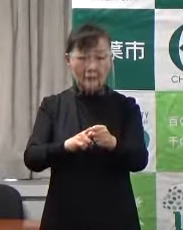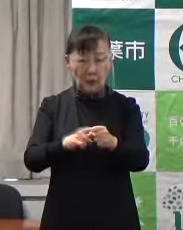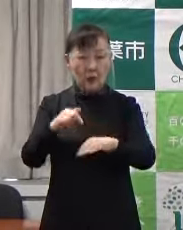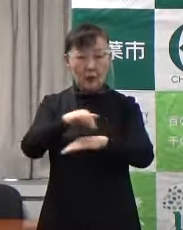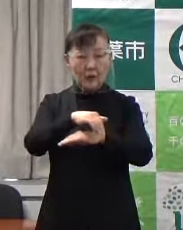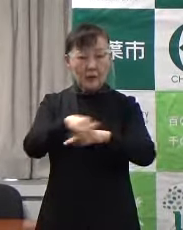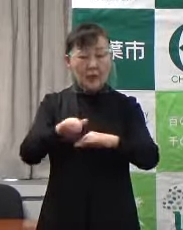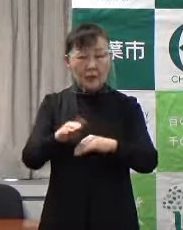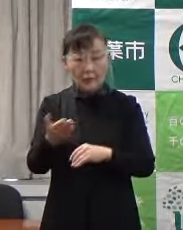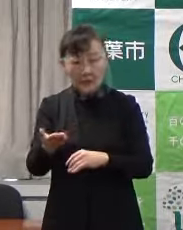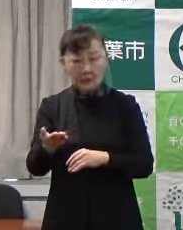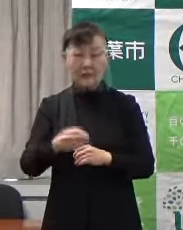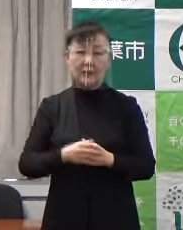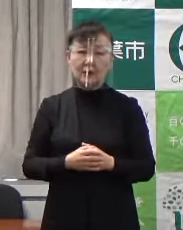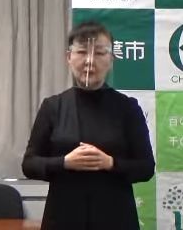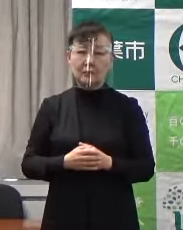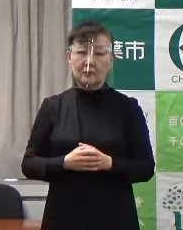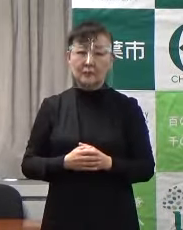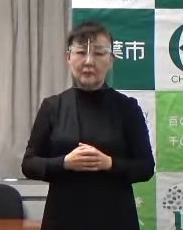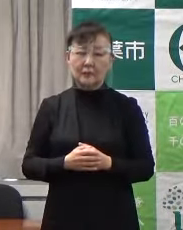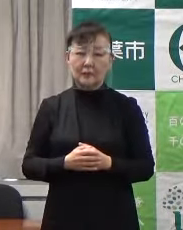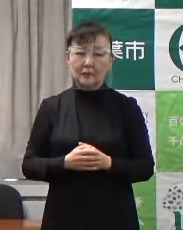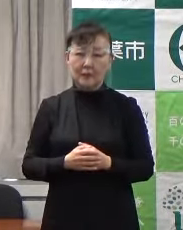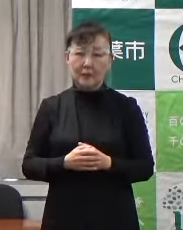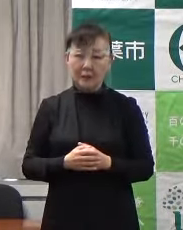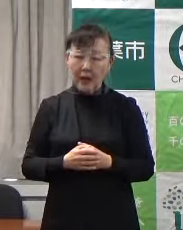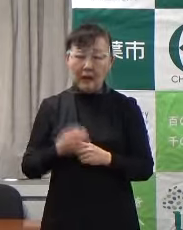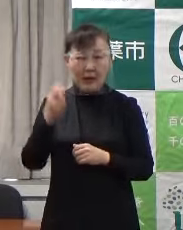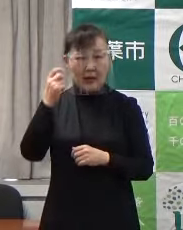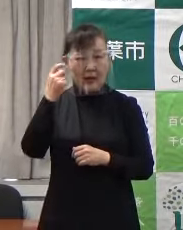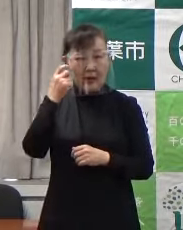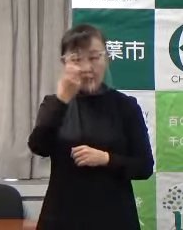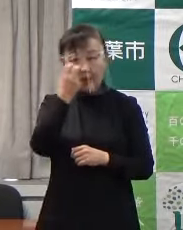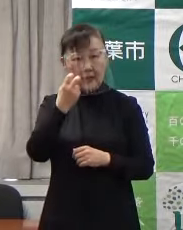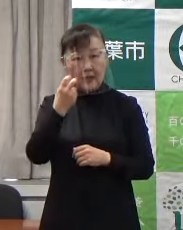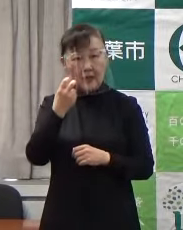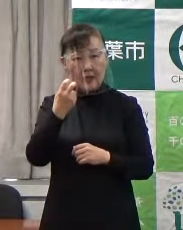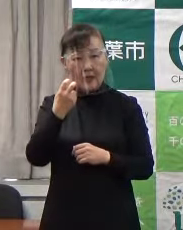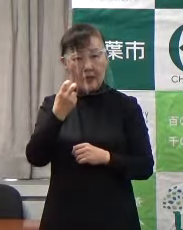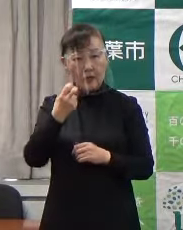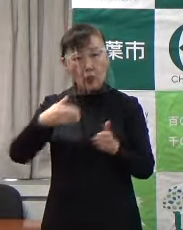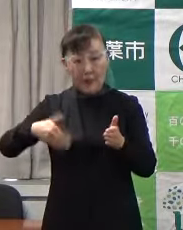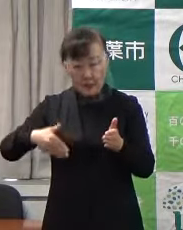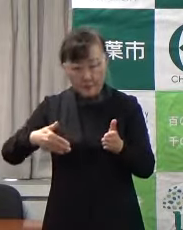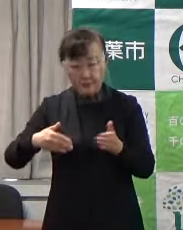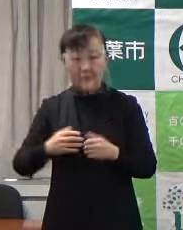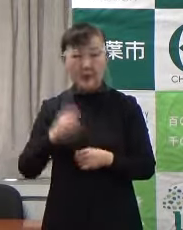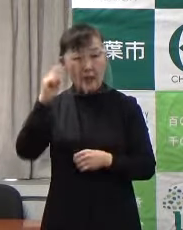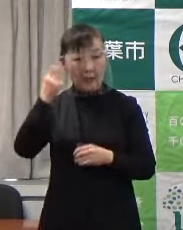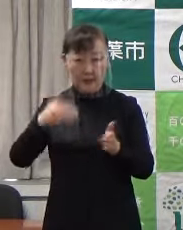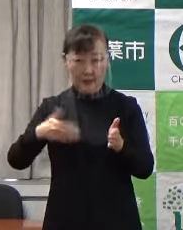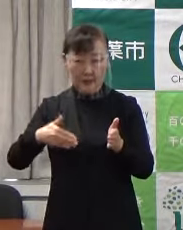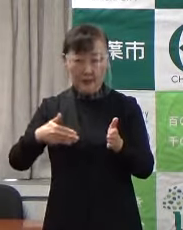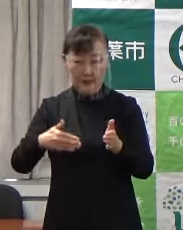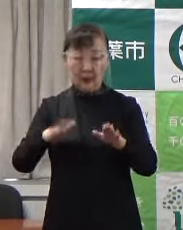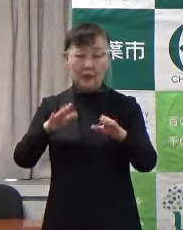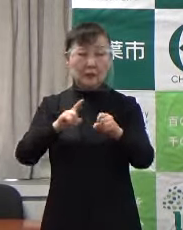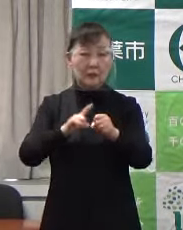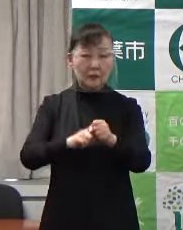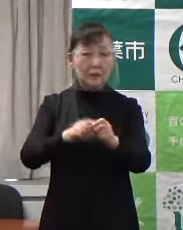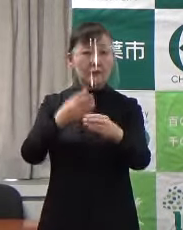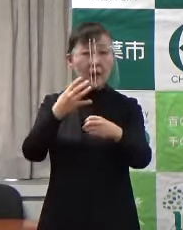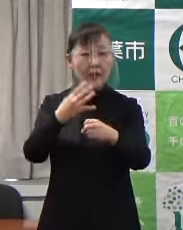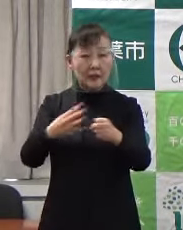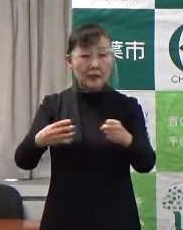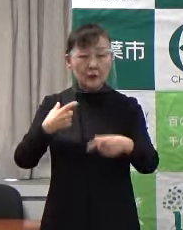ということについては、こちらはまだ検討しておりませんで、また今年も小学校4年生に対して引き続